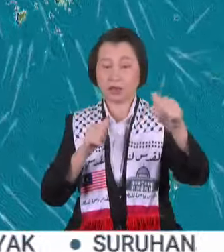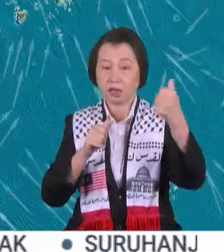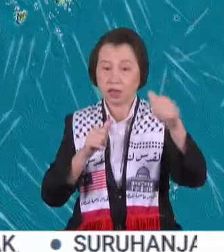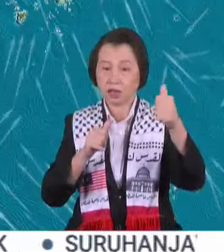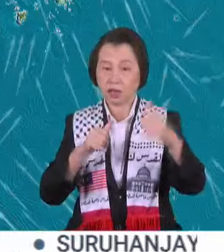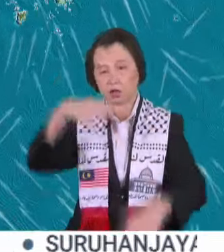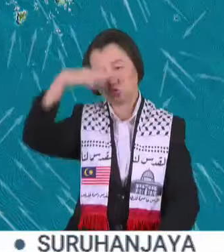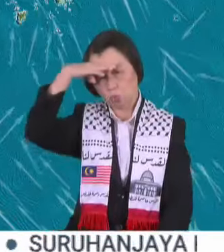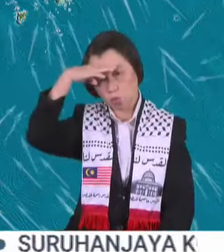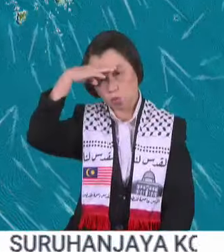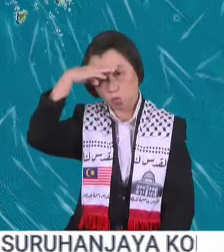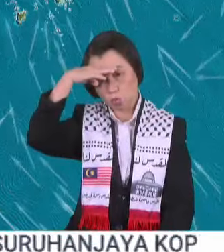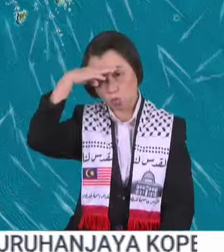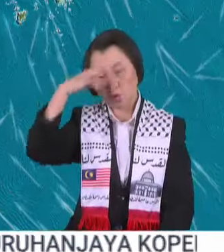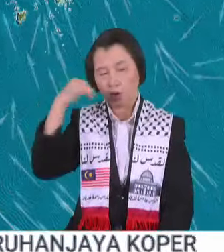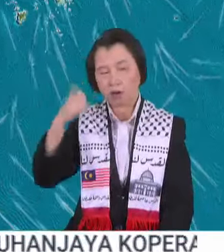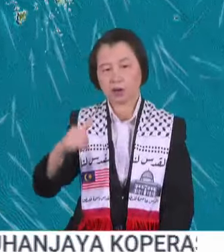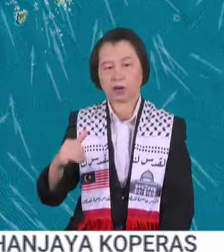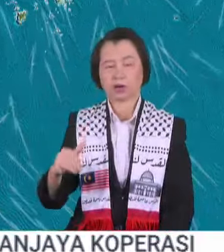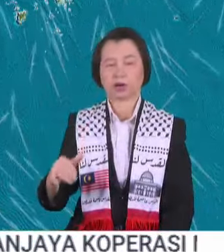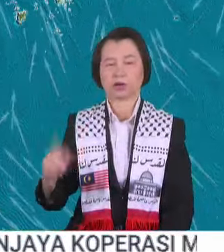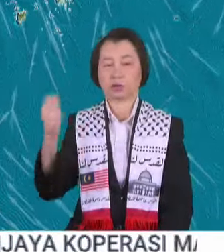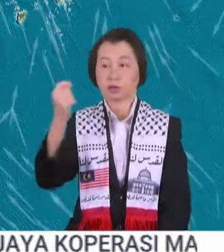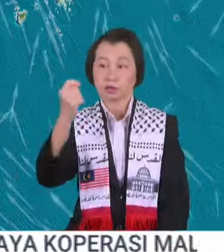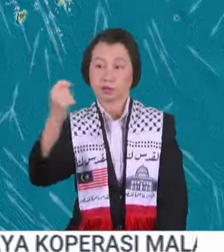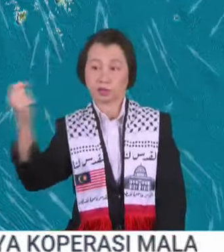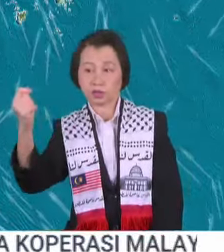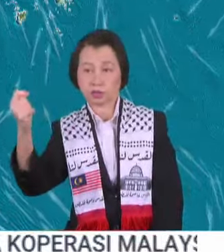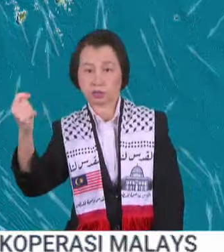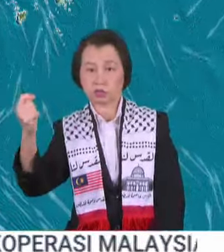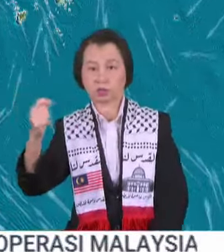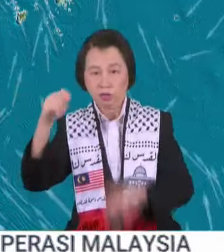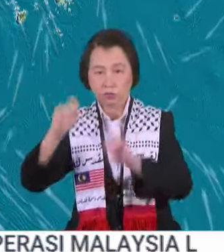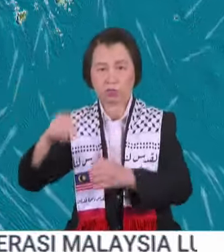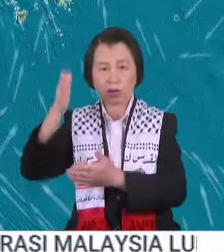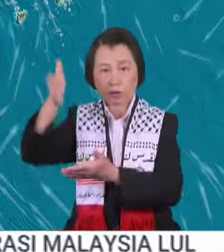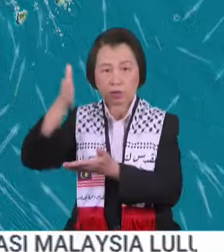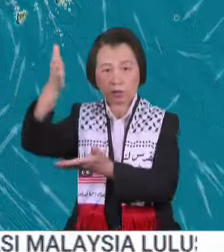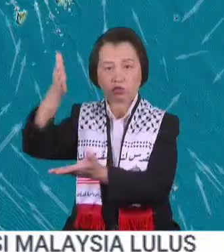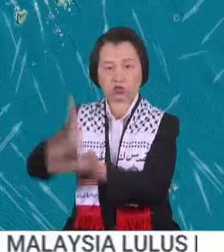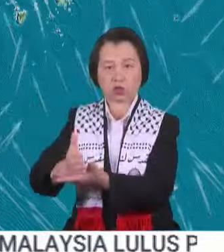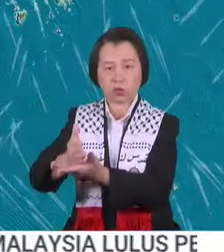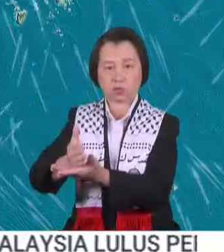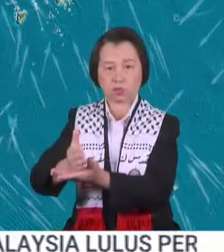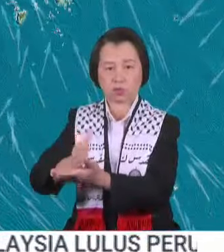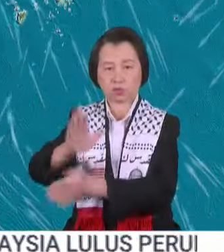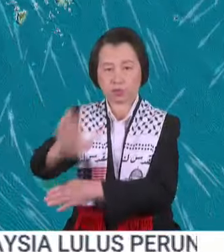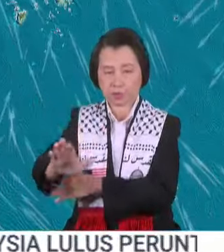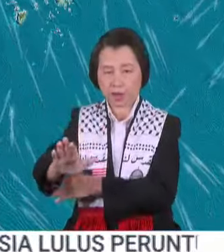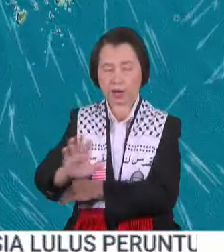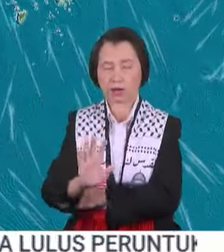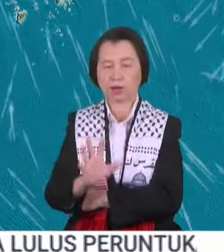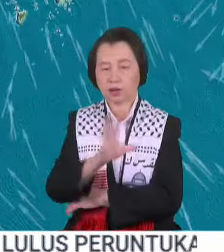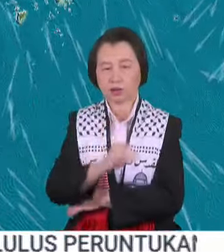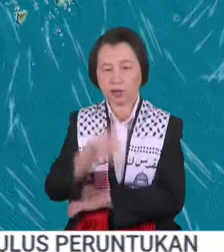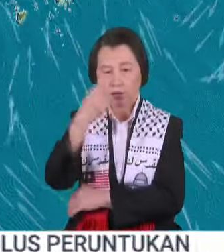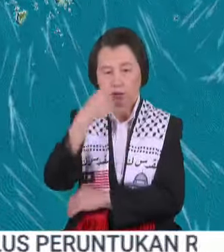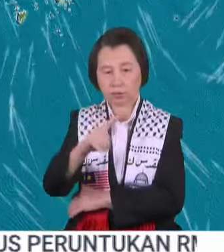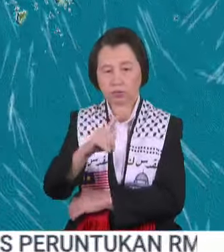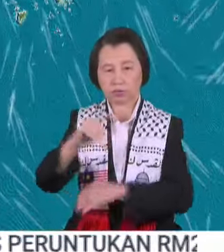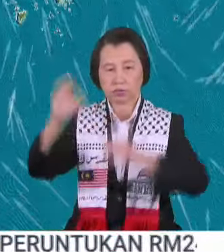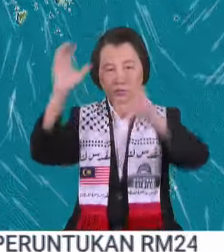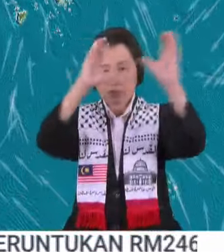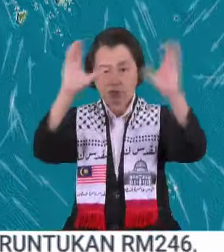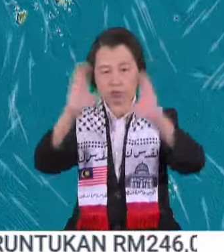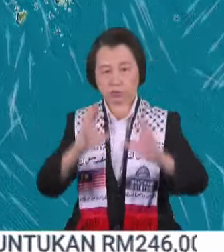di negeri-negeri pantai timur Semenanjung ini dijangka boleh beransur reda menjelang ke lewat petang nanti. Manakala baik keadaan cuaca